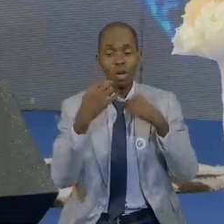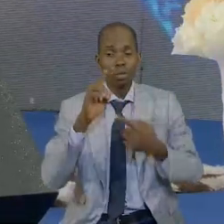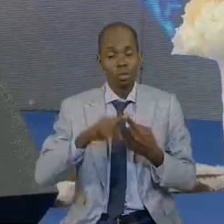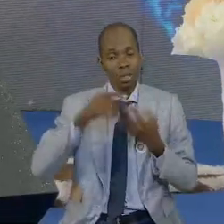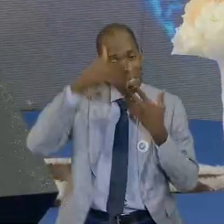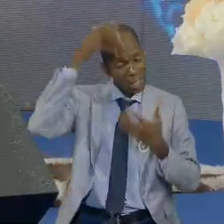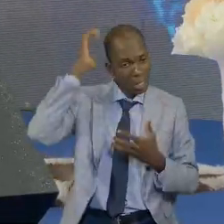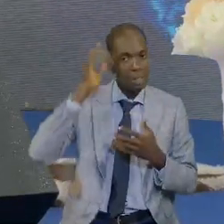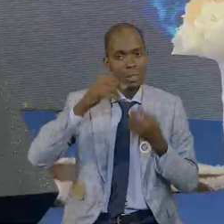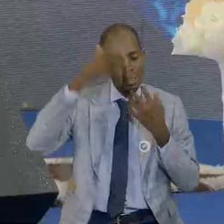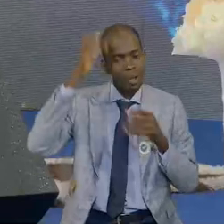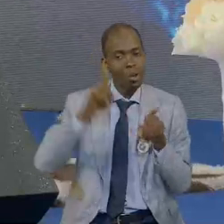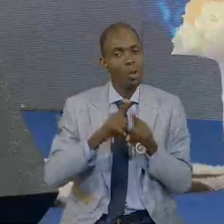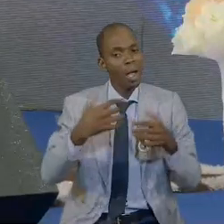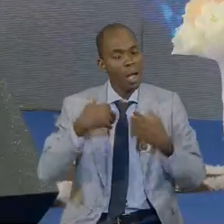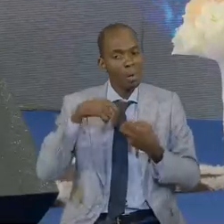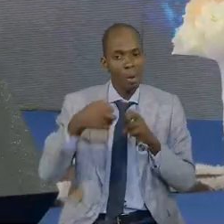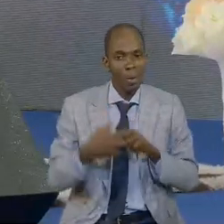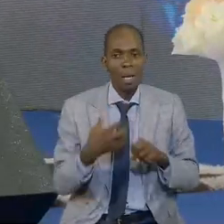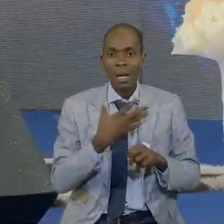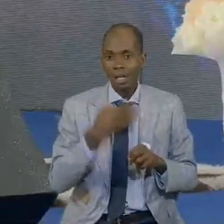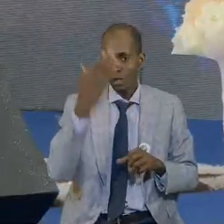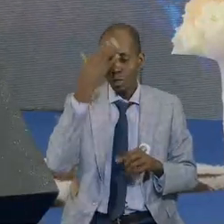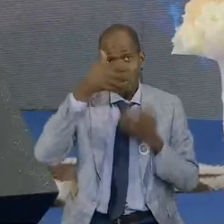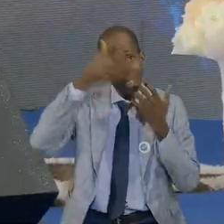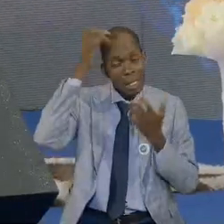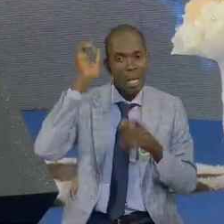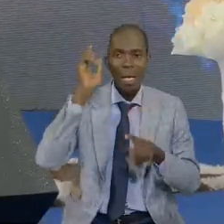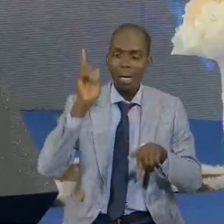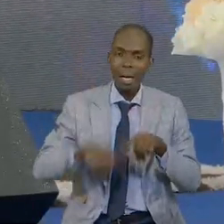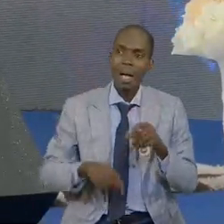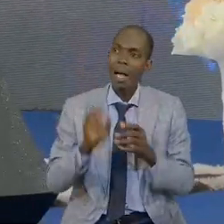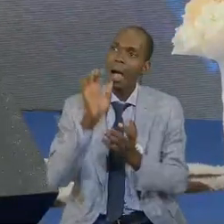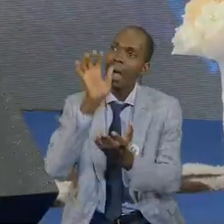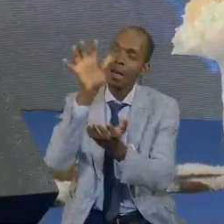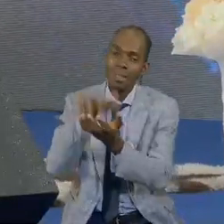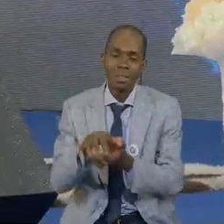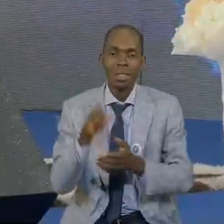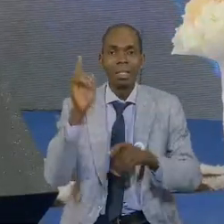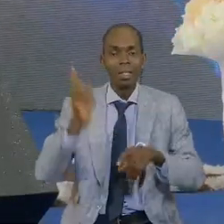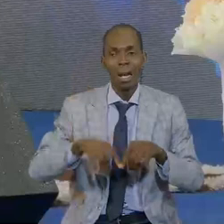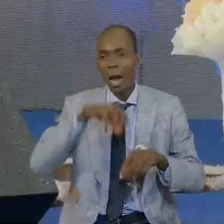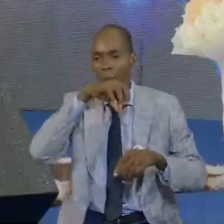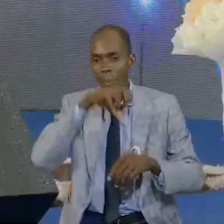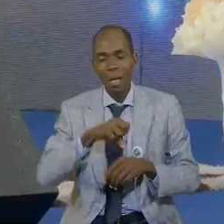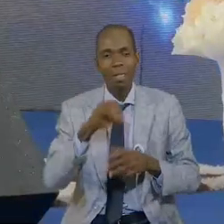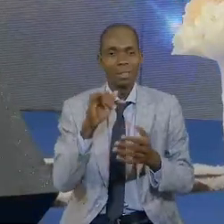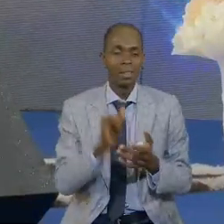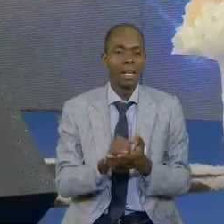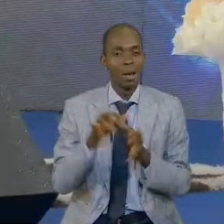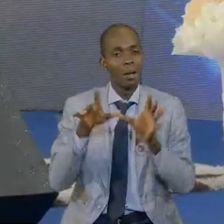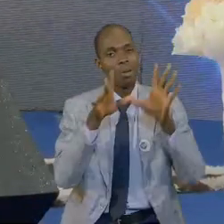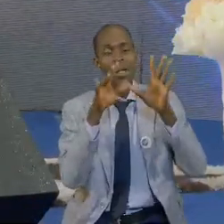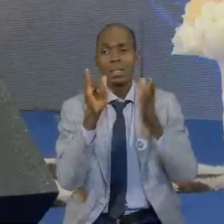solve. And they cannot bite the fly, they cannot chew the fly, and the flies are over